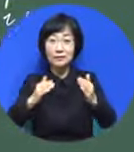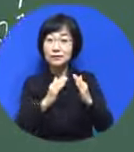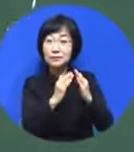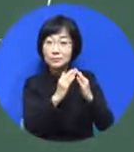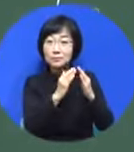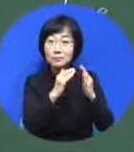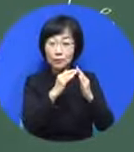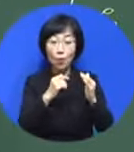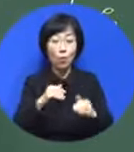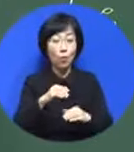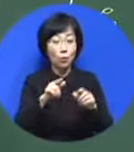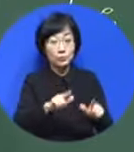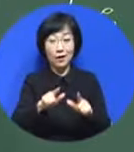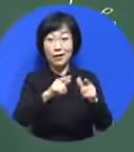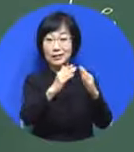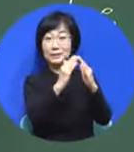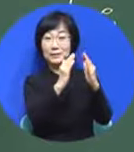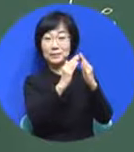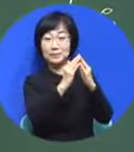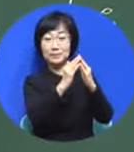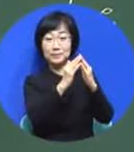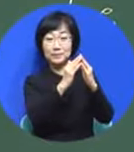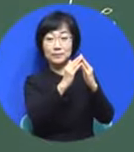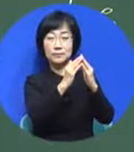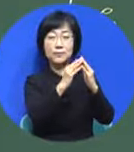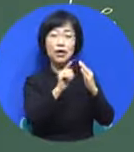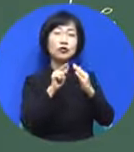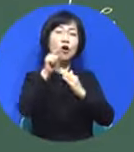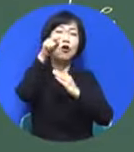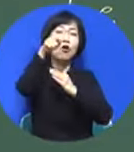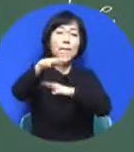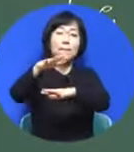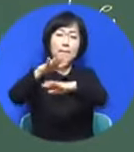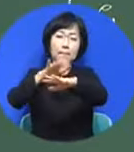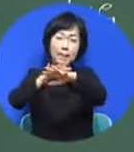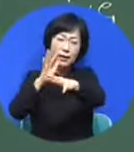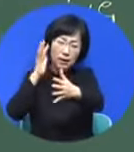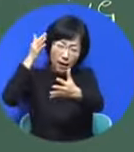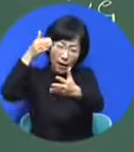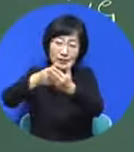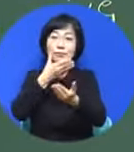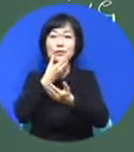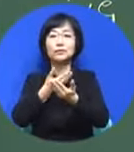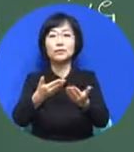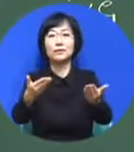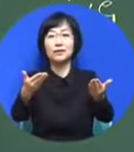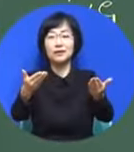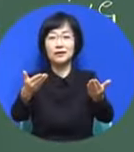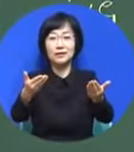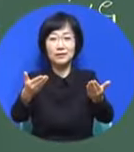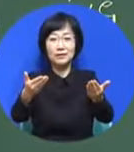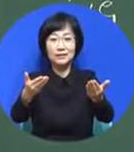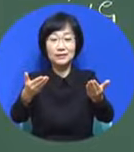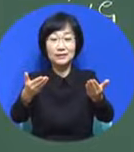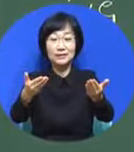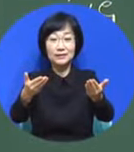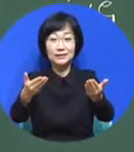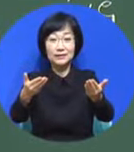집이죠. Now, the house means the place where you live. 아, 밭에서 복을 내리라. But even outside in the field, that place was blessed as